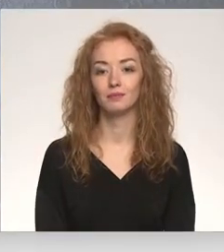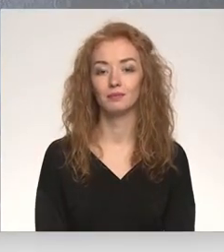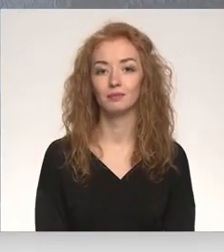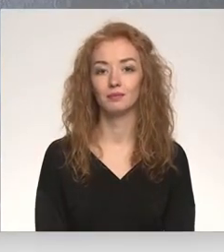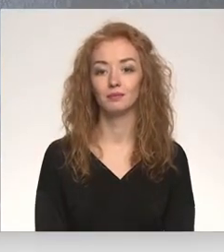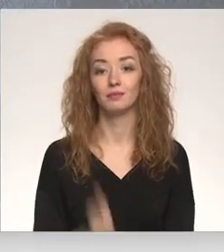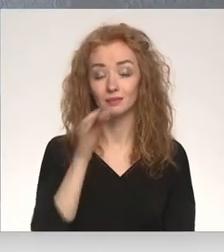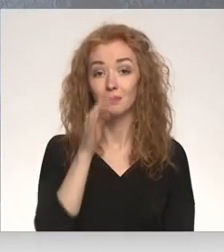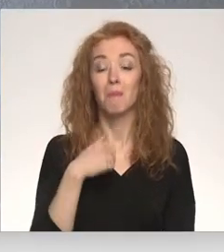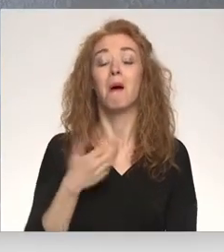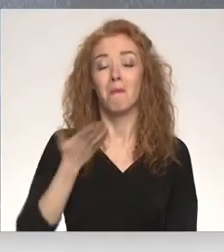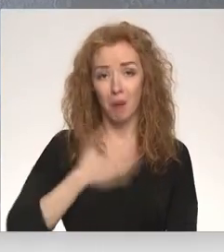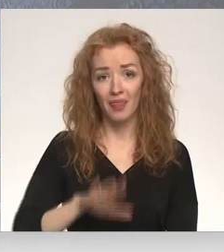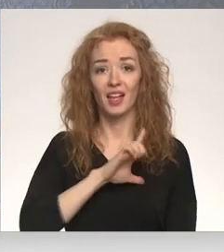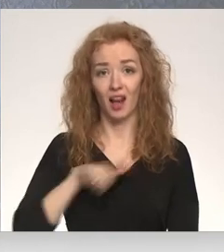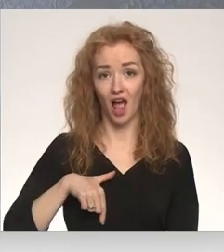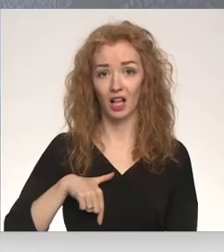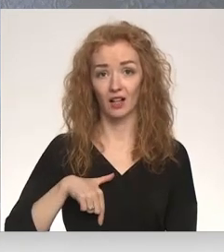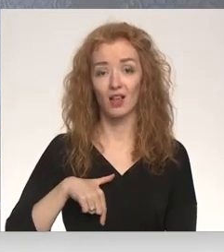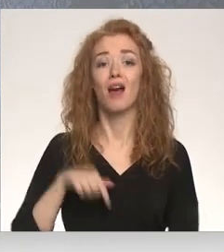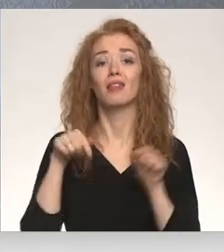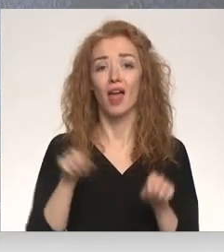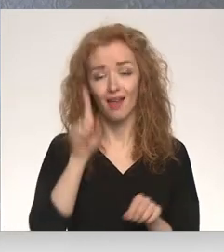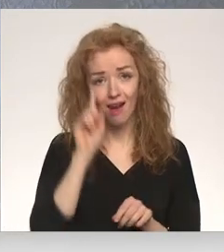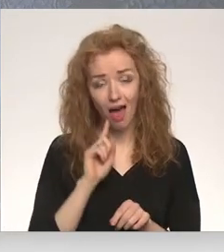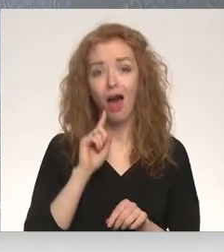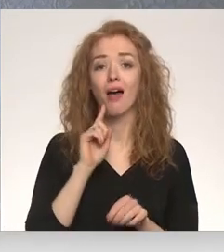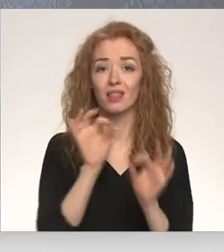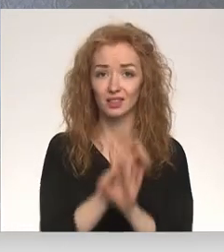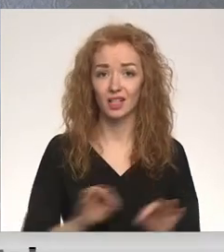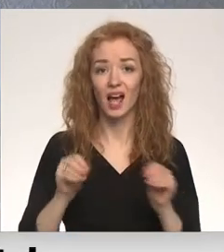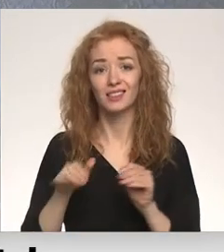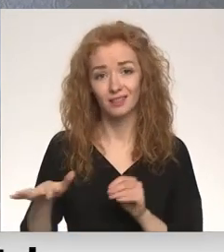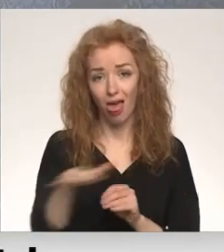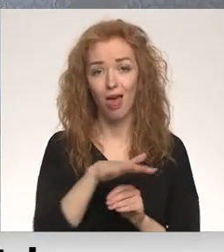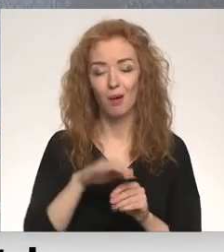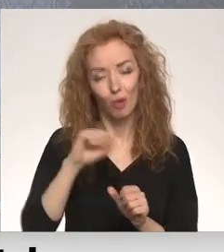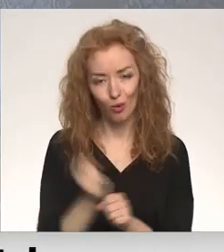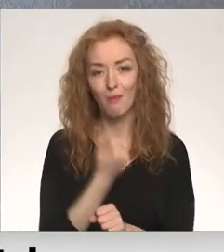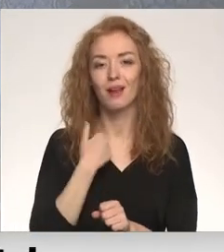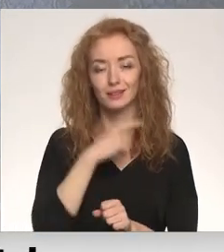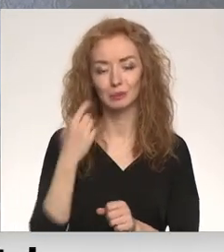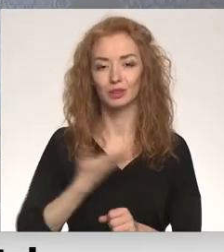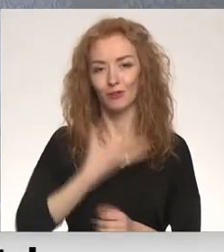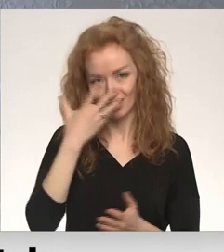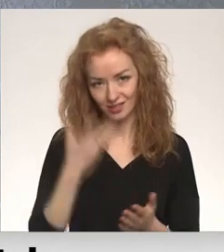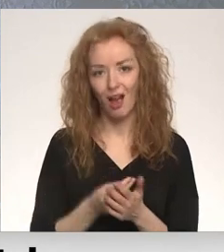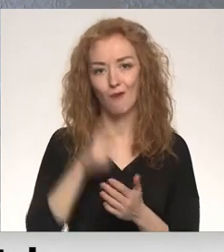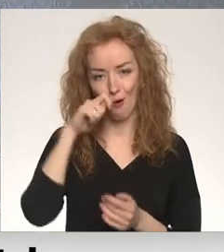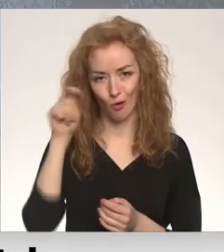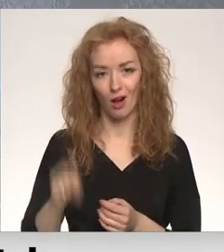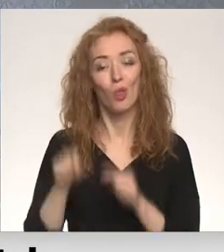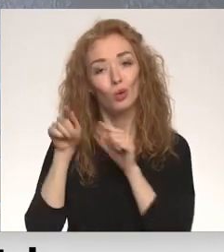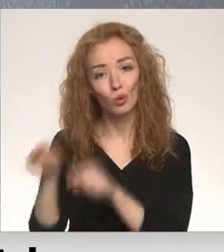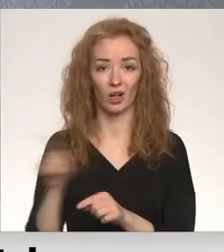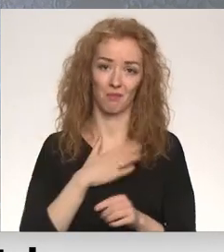Lai kā man patiktu Latvija, man šeit ir ērti, ļoti skaista zeme, bet es tomēr gribētu dzīvot Ukrainā. Tur tomēr ir